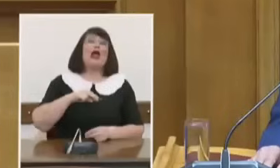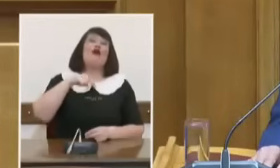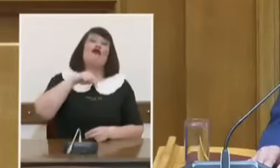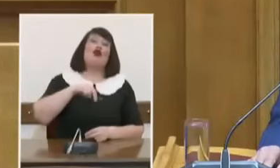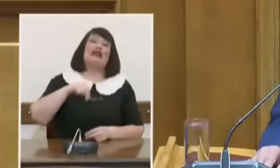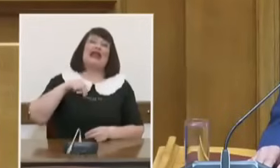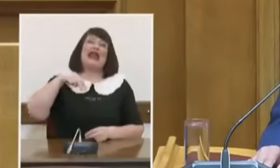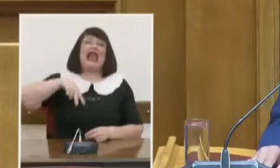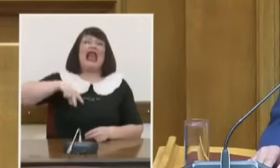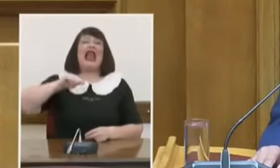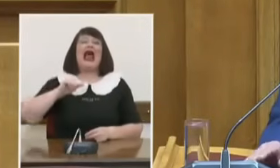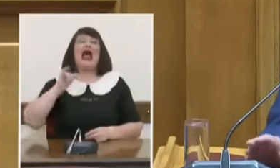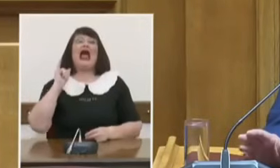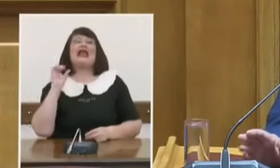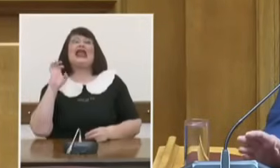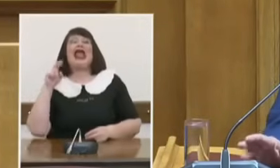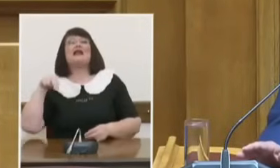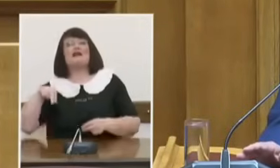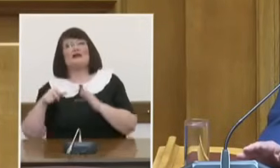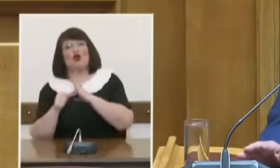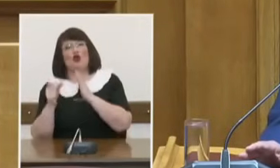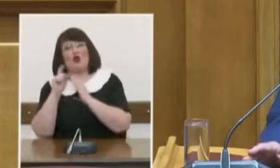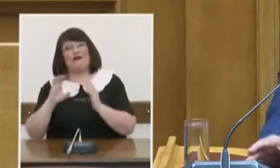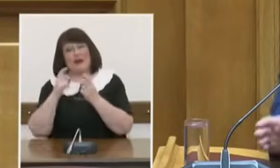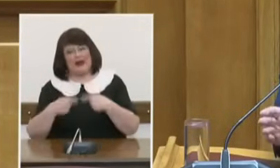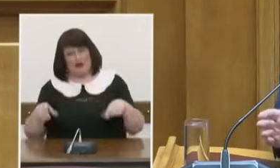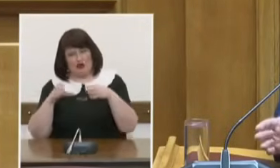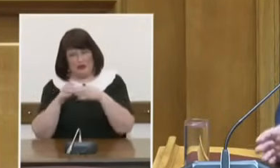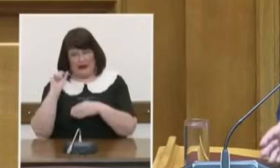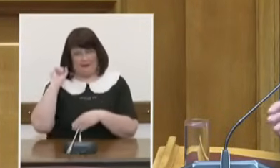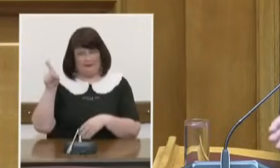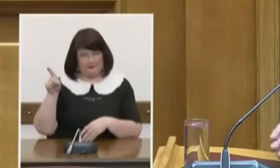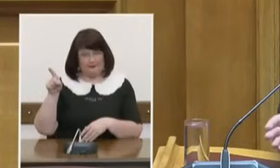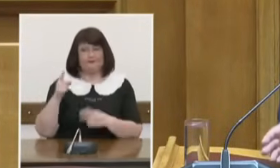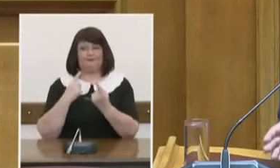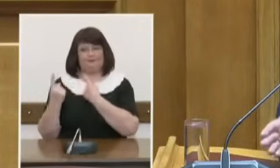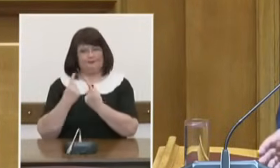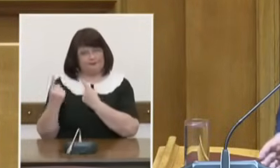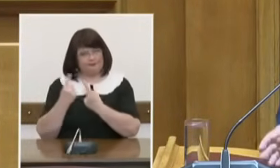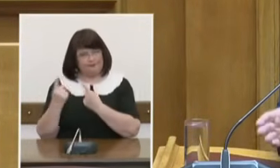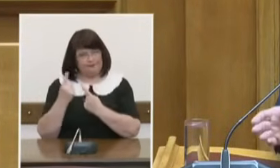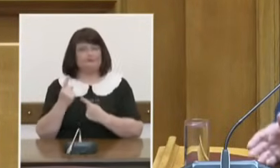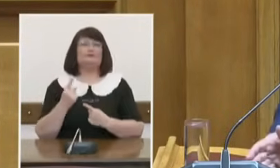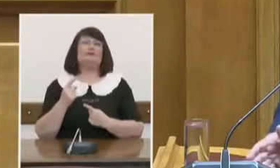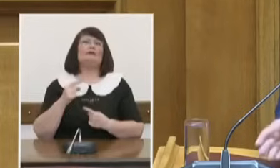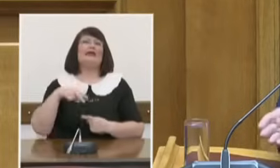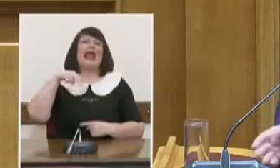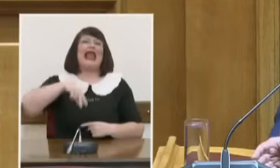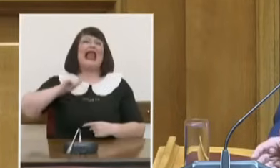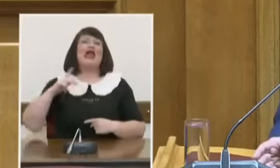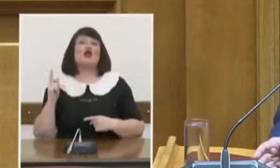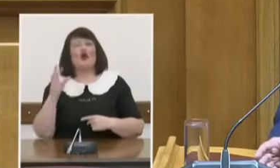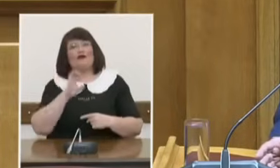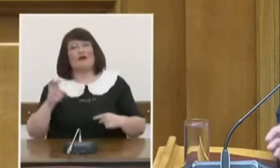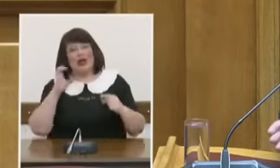αρχηγοί. Καλά, στις συνόδους κορυφής, στις διαδικασίες του Ευρωπαϊκού Λαϊκού Κόμματος όπου συμμετέχετε, δεν τα